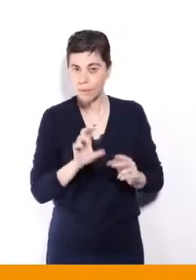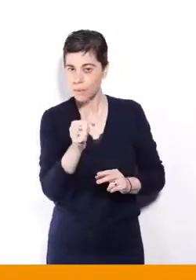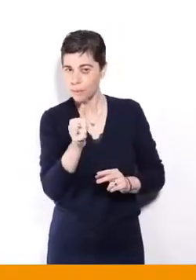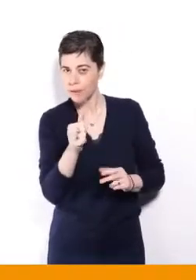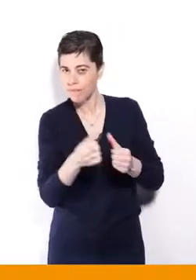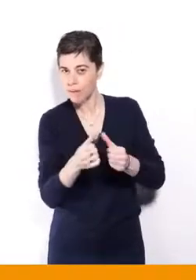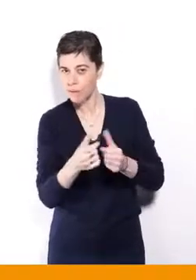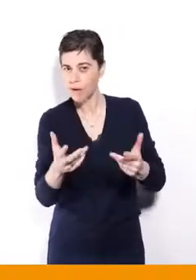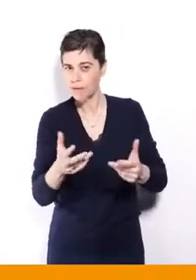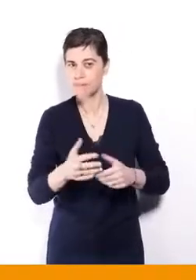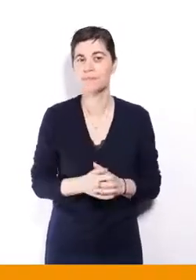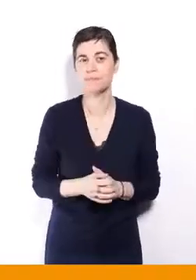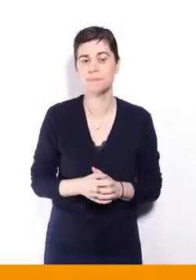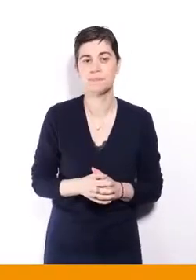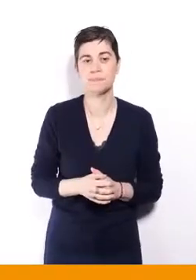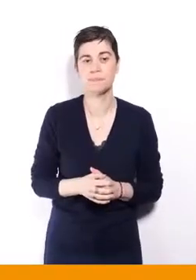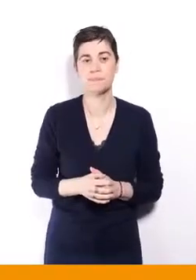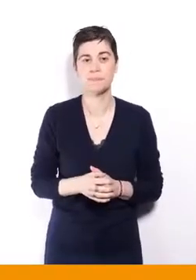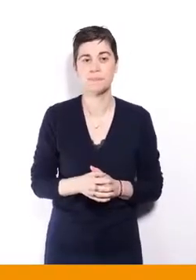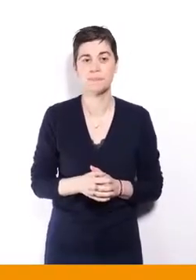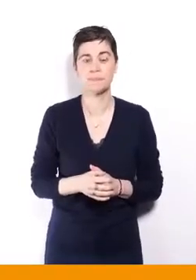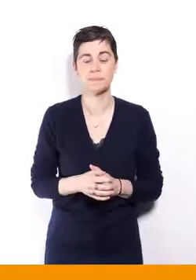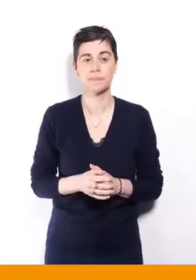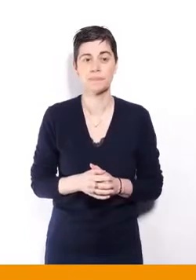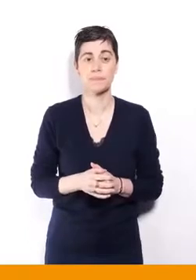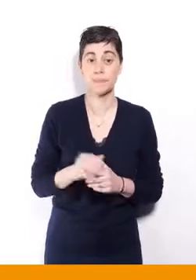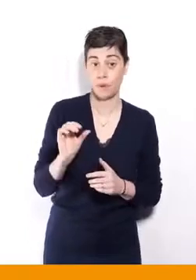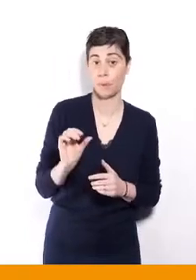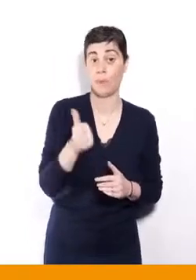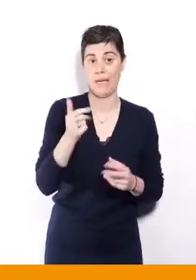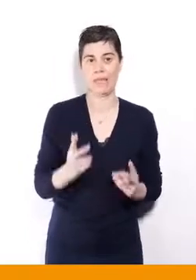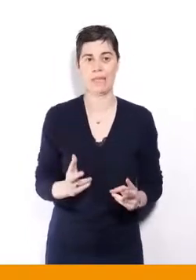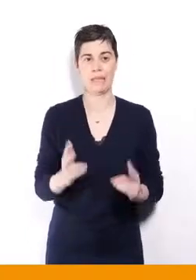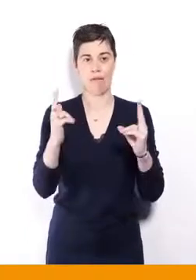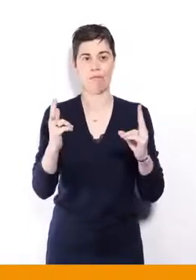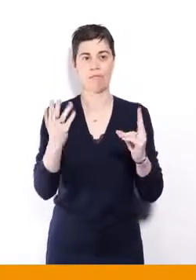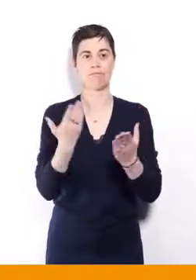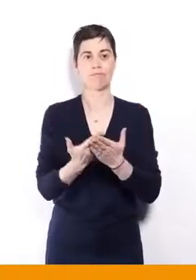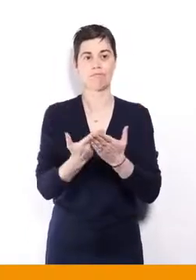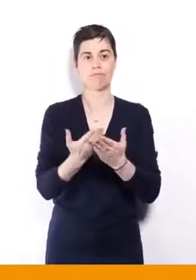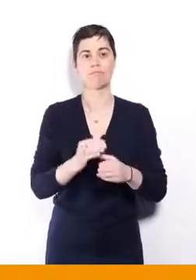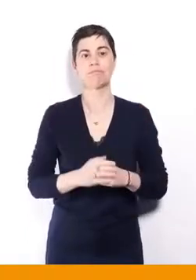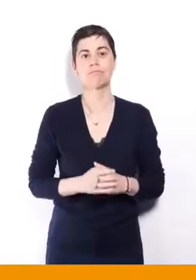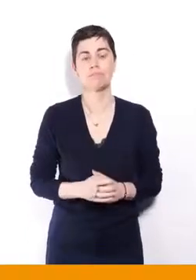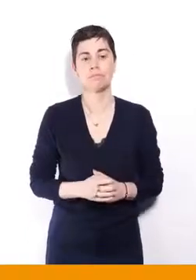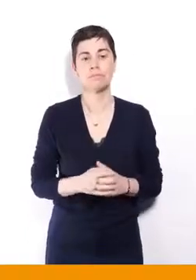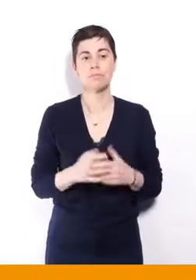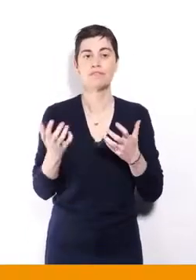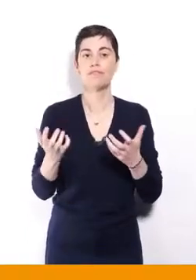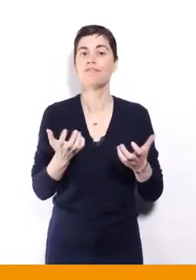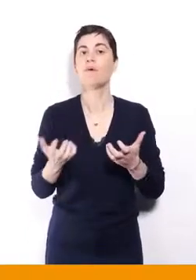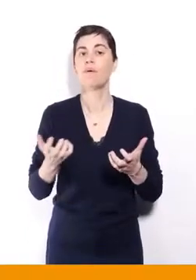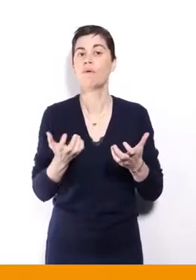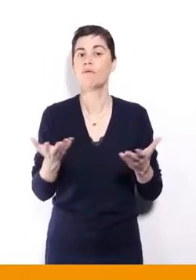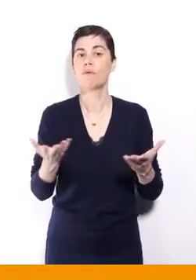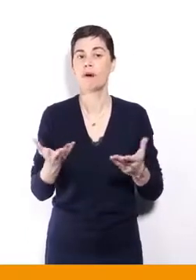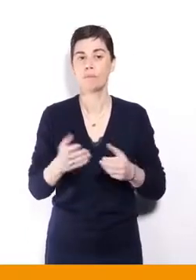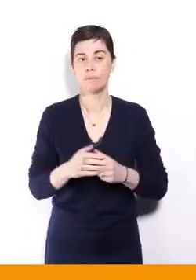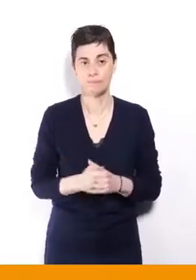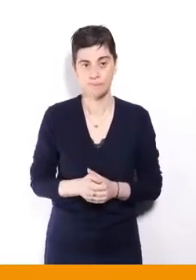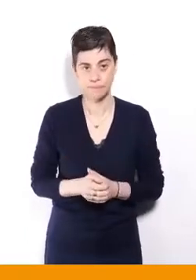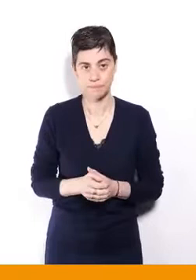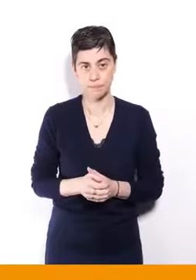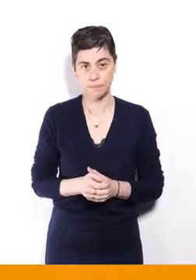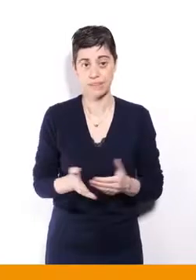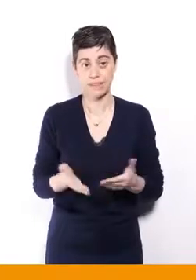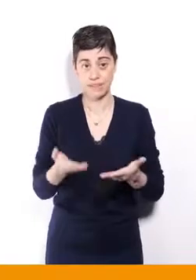tout de suite de passer à une première séquence. On a souhaité faire le point sur la situation